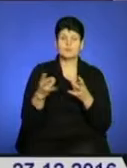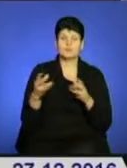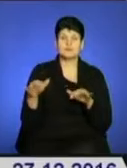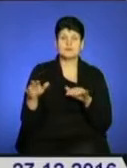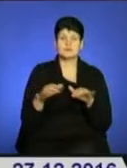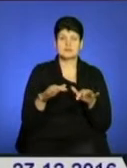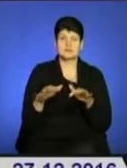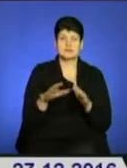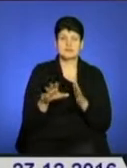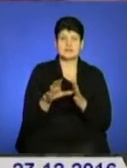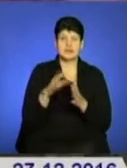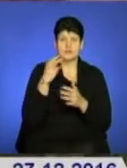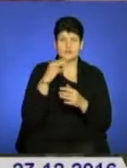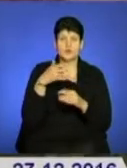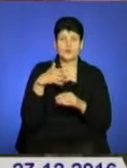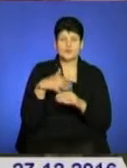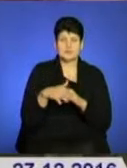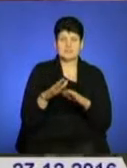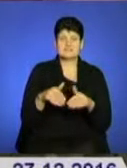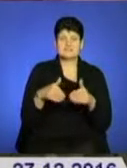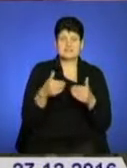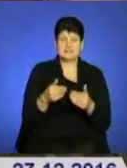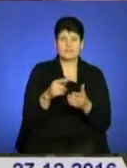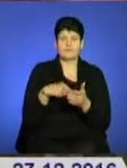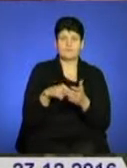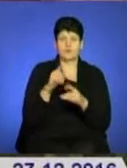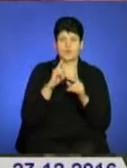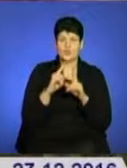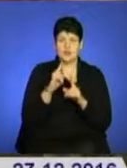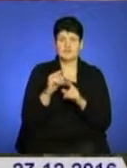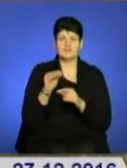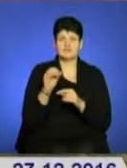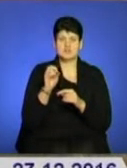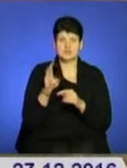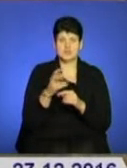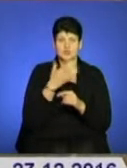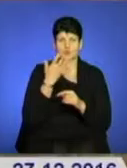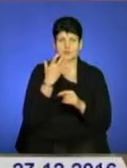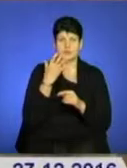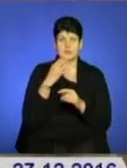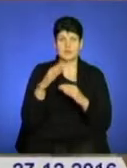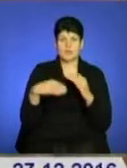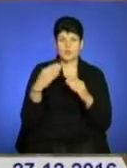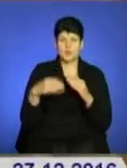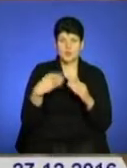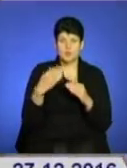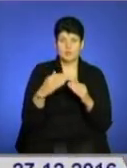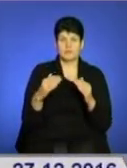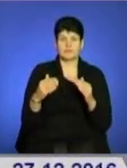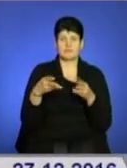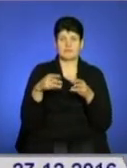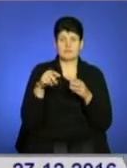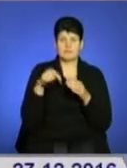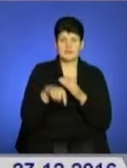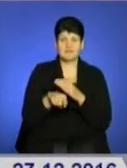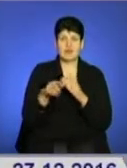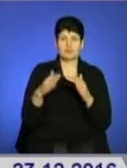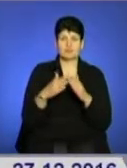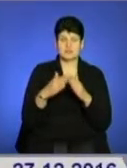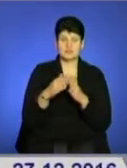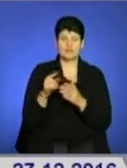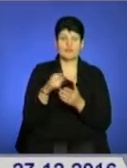біля будинку, тож затрати тепла через відстань неможливі. І зайвої енергії вони не споживають, кажуть, температура у квартирах близько